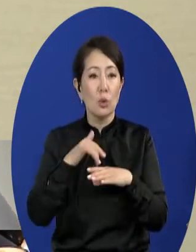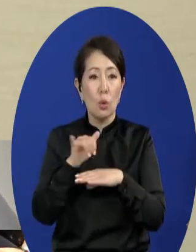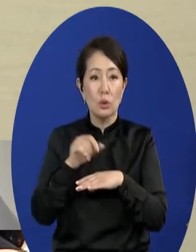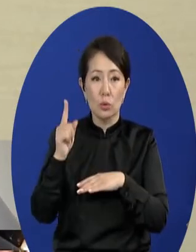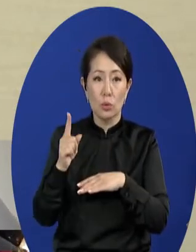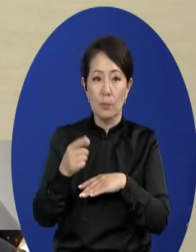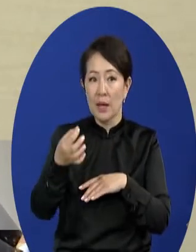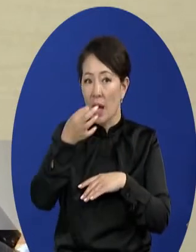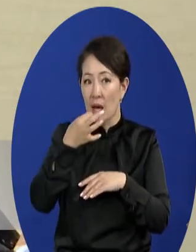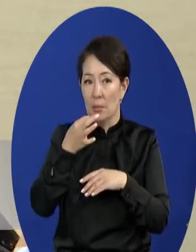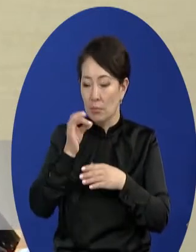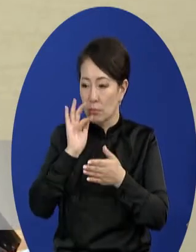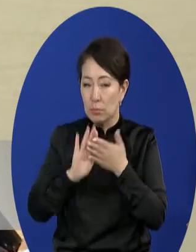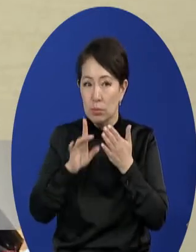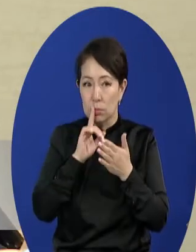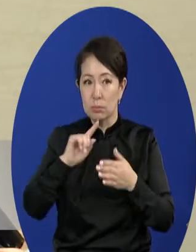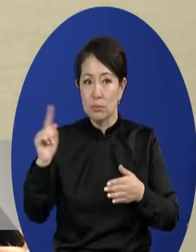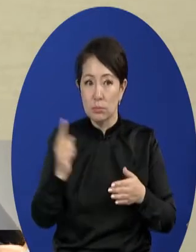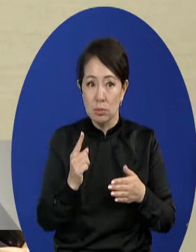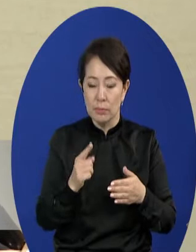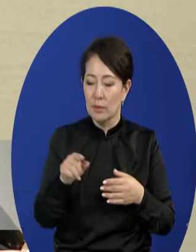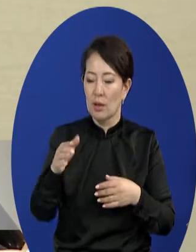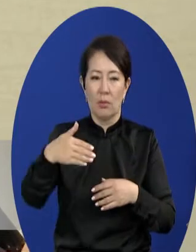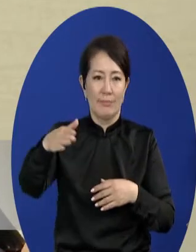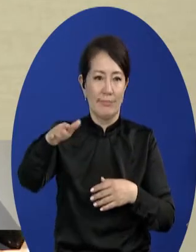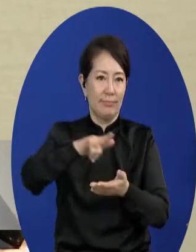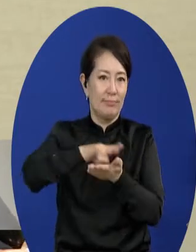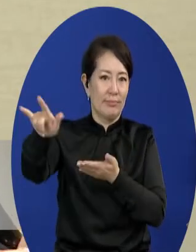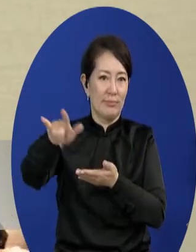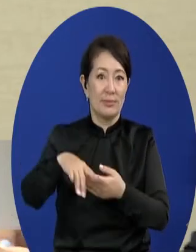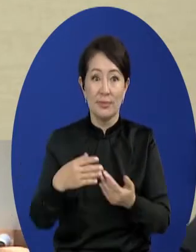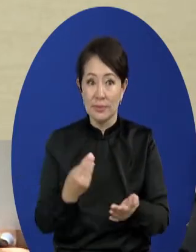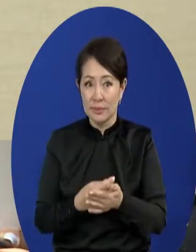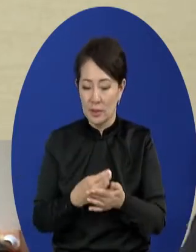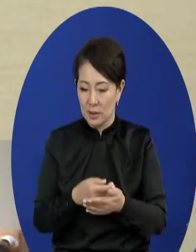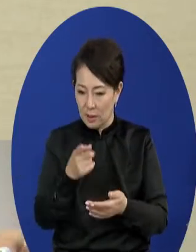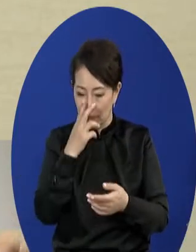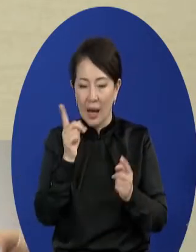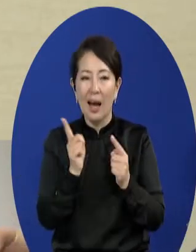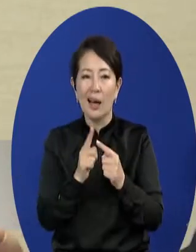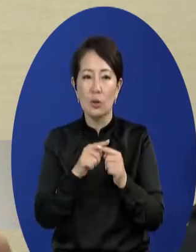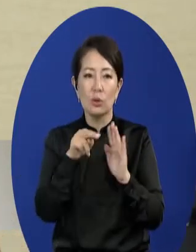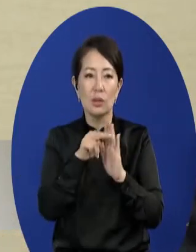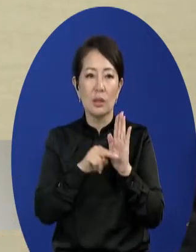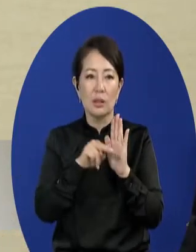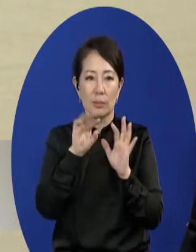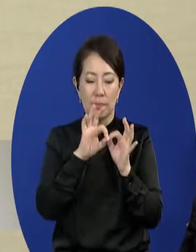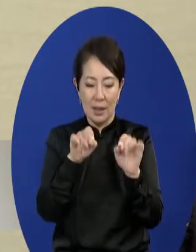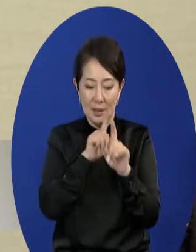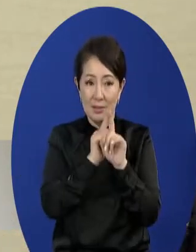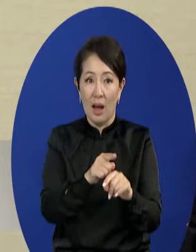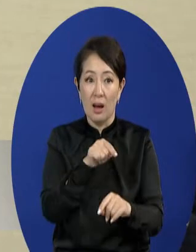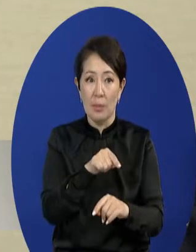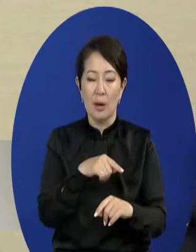тамирчин зүгээр им авах гээд гарахад тэр тамирчныг шууд нутаг буцааж байгаа. Тэгэхээр тэр нь ч бол их хатууд гэхэнтэй ер нь бол манай тамирчид ч гэсэн